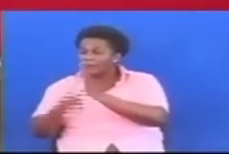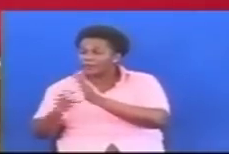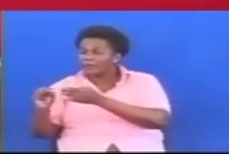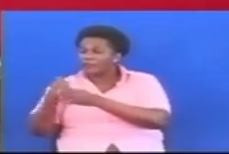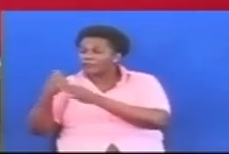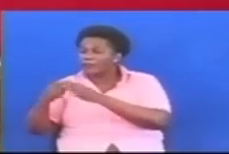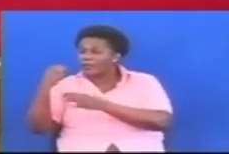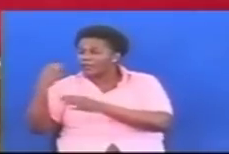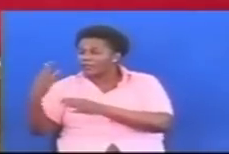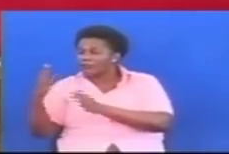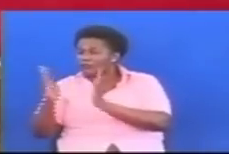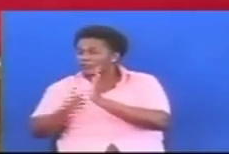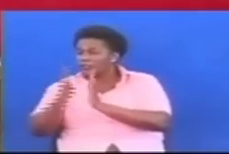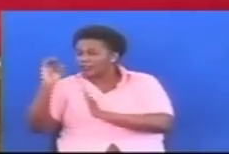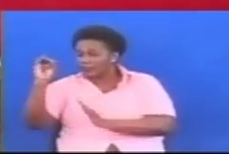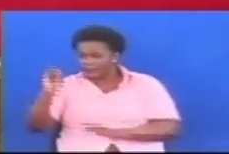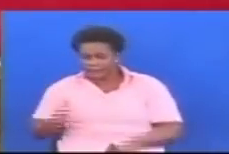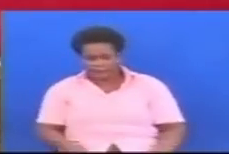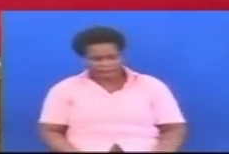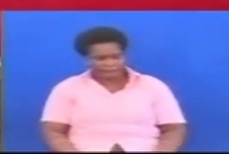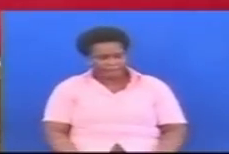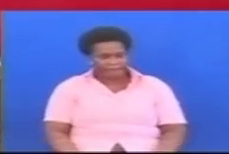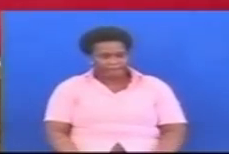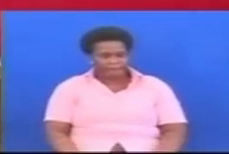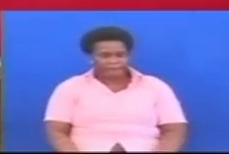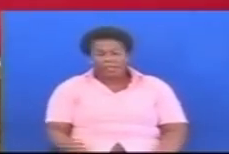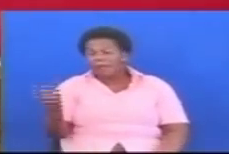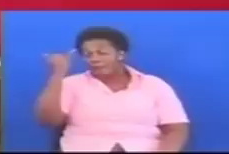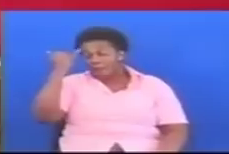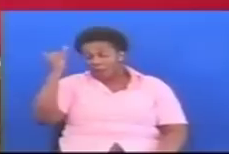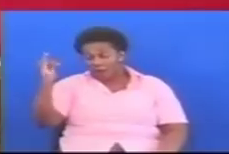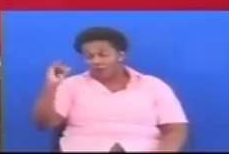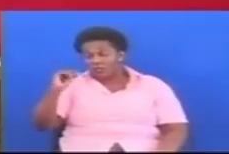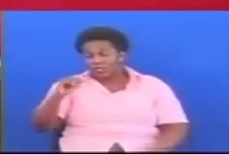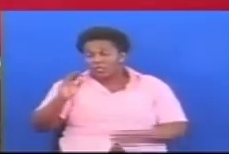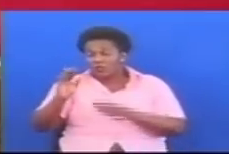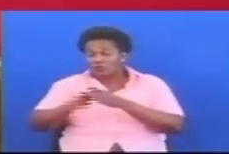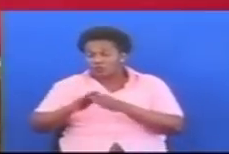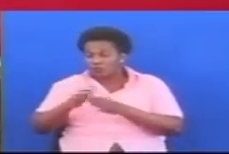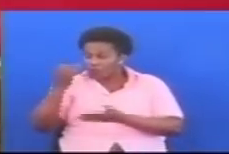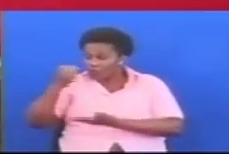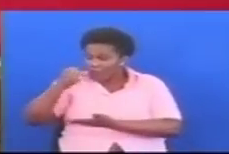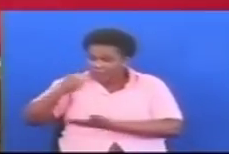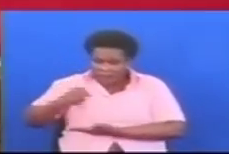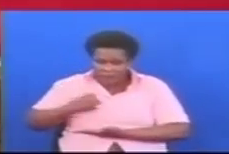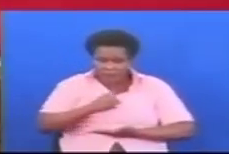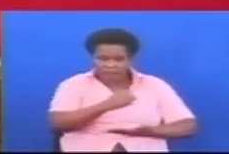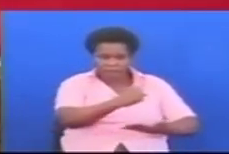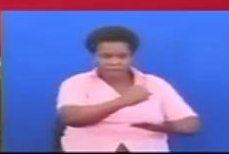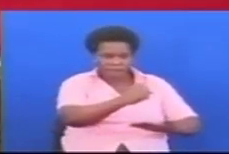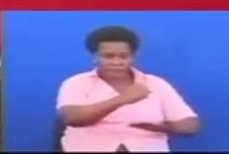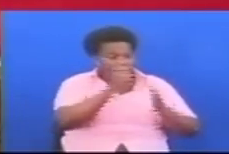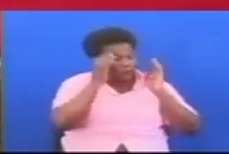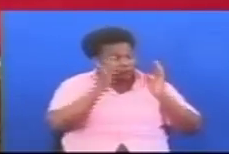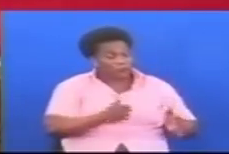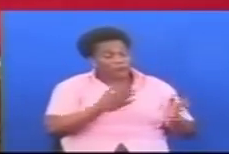188,390,000. Maoni kuhusu mwenendo wa utolewaji wa fedha za miradi ya maendeleo. Mheshimiwa Mwenyekiti, kwa mwaka wa